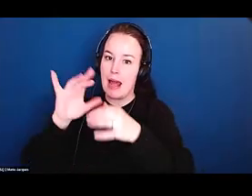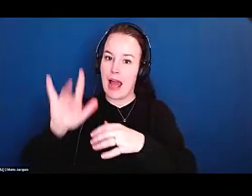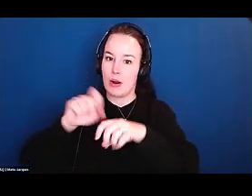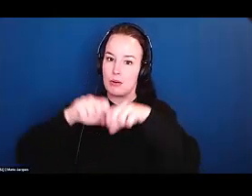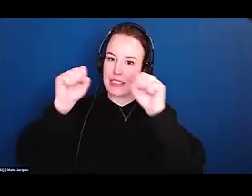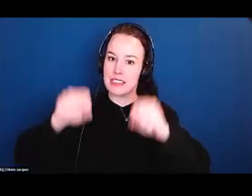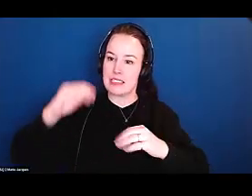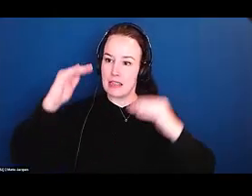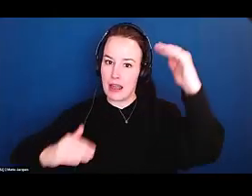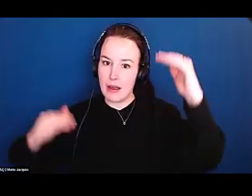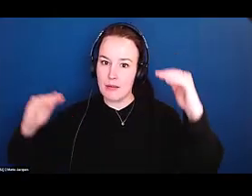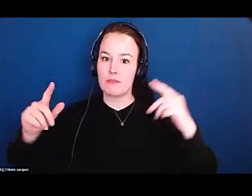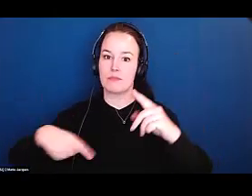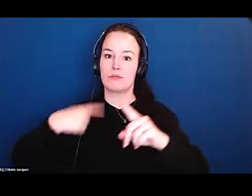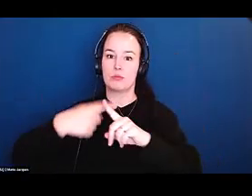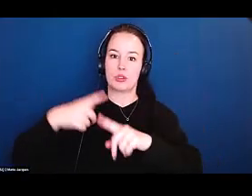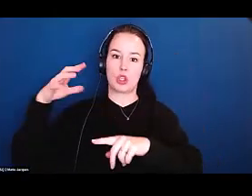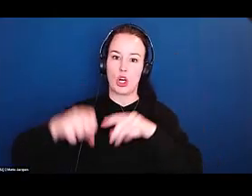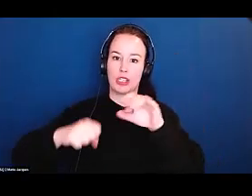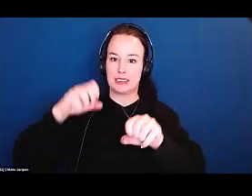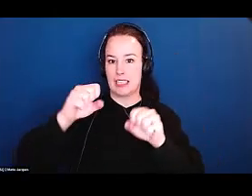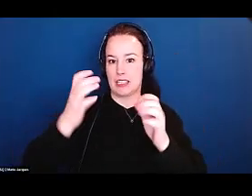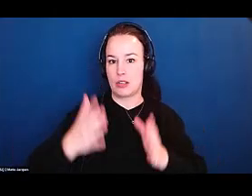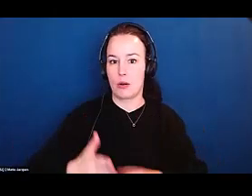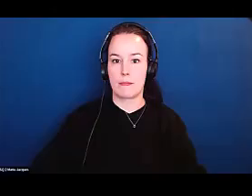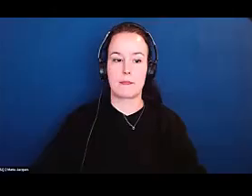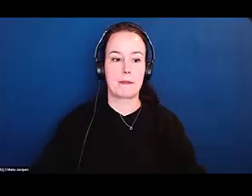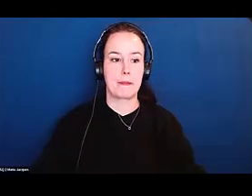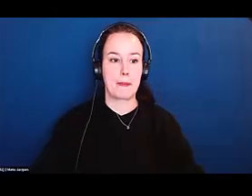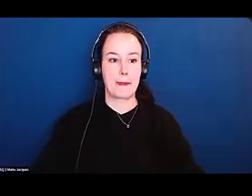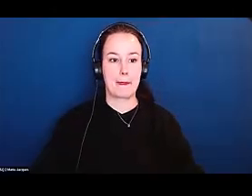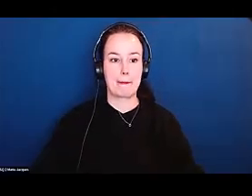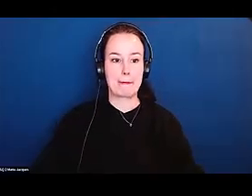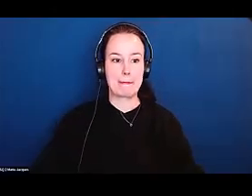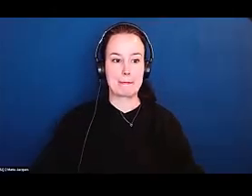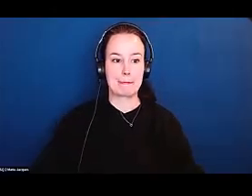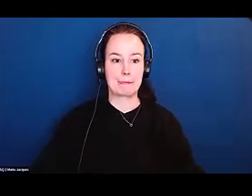à l'inégalité systématique et à la colonisation.